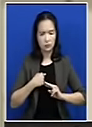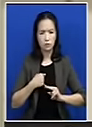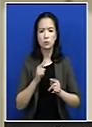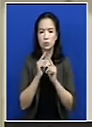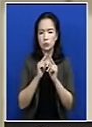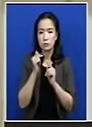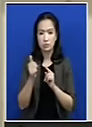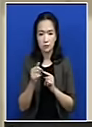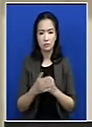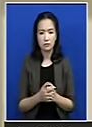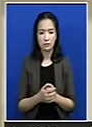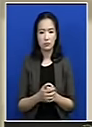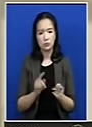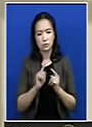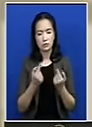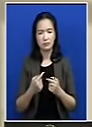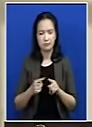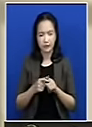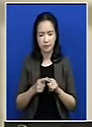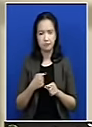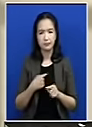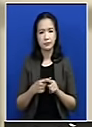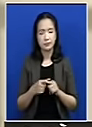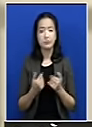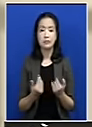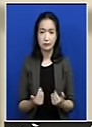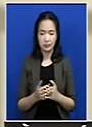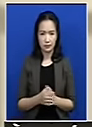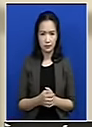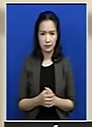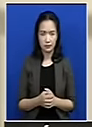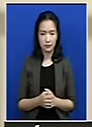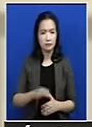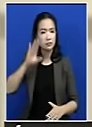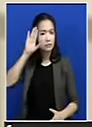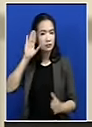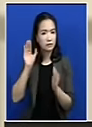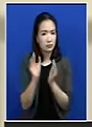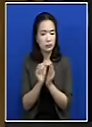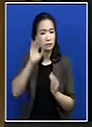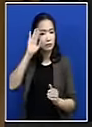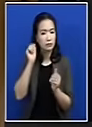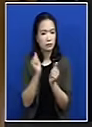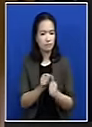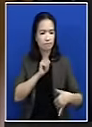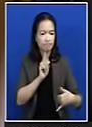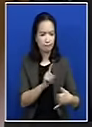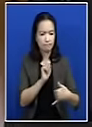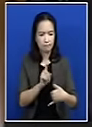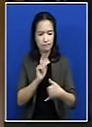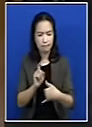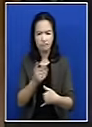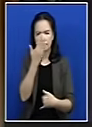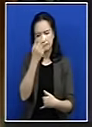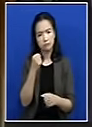พูดคุยได้บ้างแต่ไม่ได้มากเพราะว่าตอนนี้บาดเจ็บอยู่ครับ ค่ะและทางตำรวจก็ตอบหลากหลายคำถามที่สังคมสงสัยอยู่นะคะอย่างเ